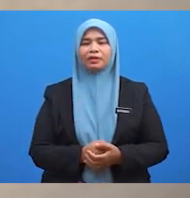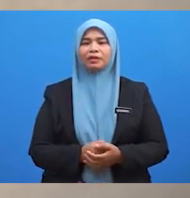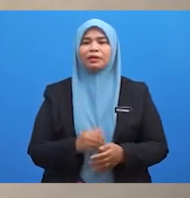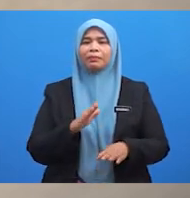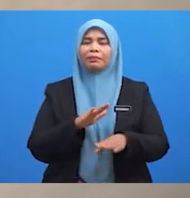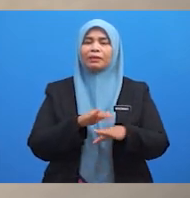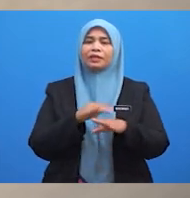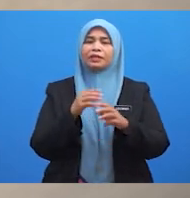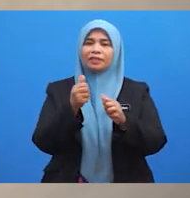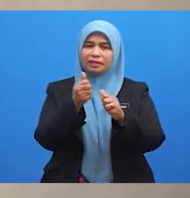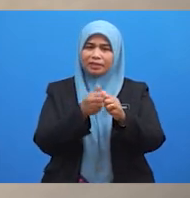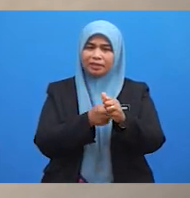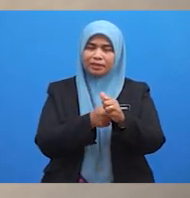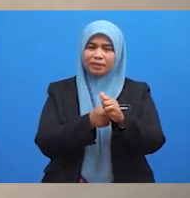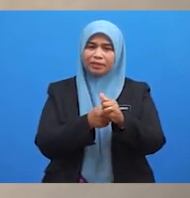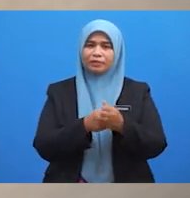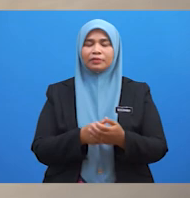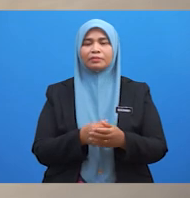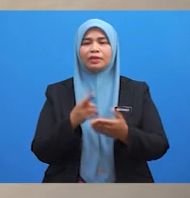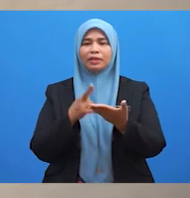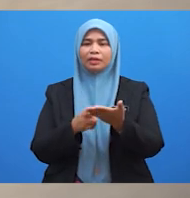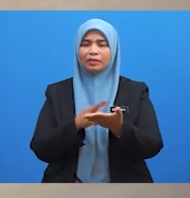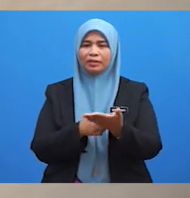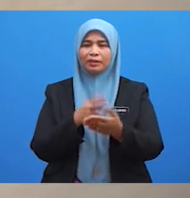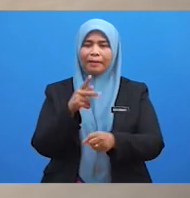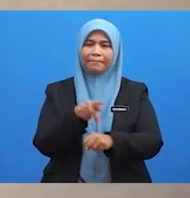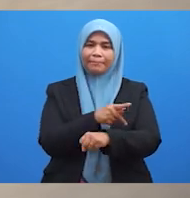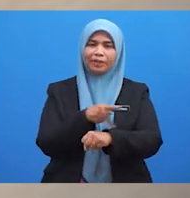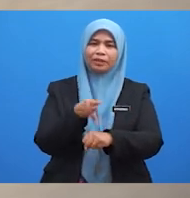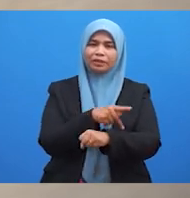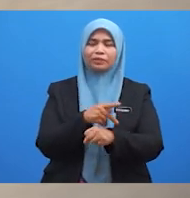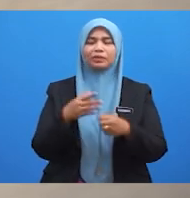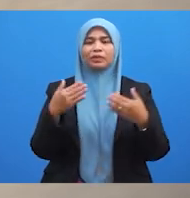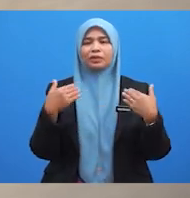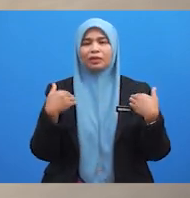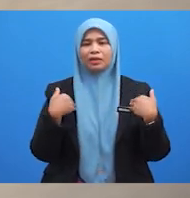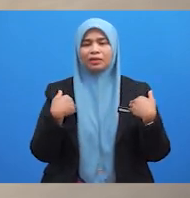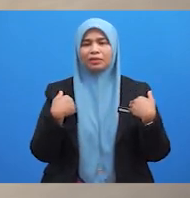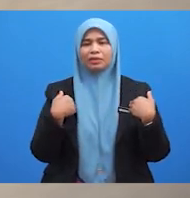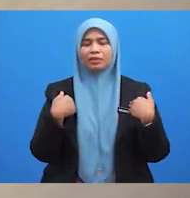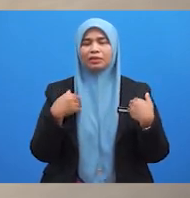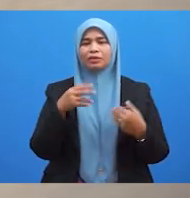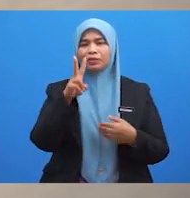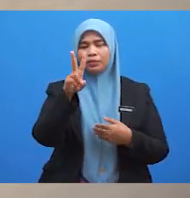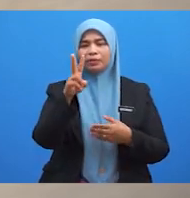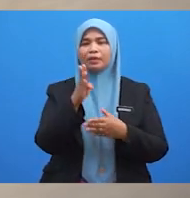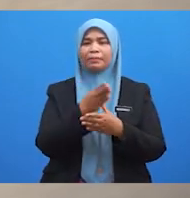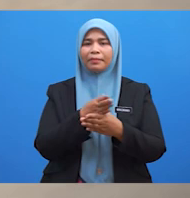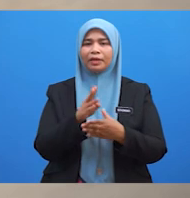Pada setiap stanza, yakni rangkap pantun ini, terdiri daripada dua